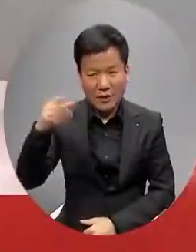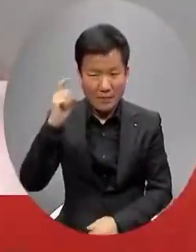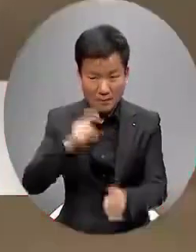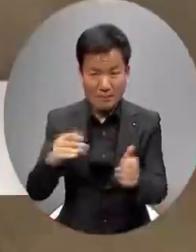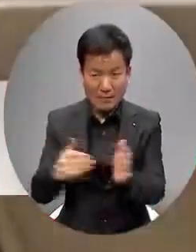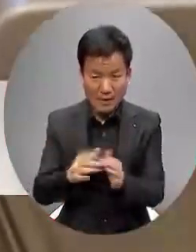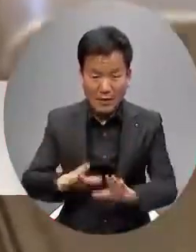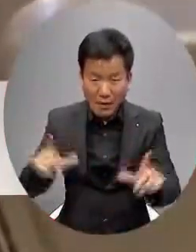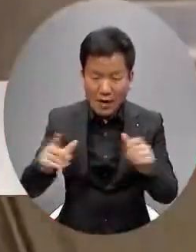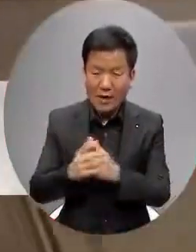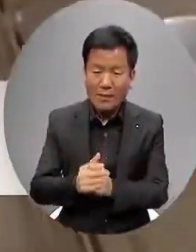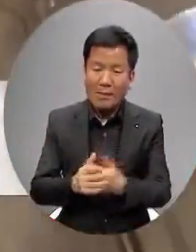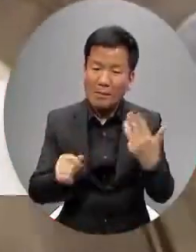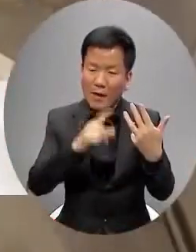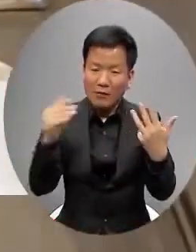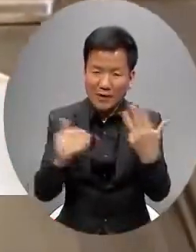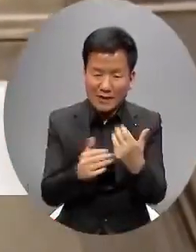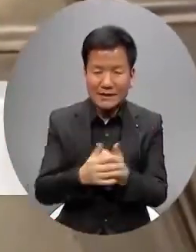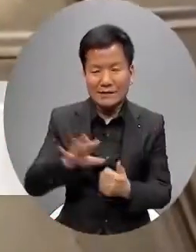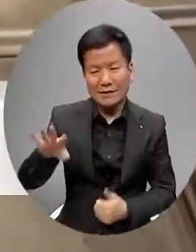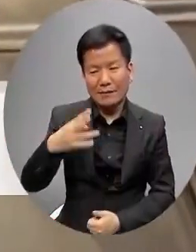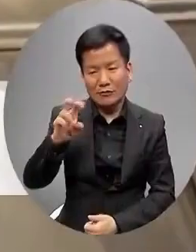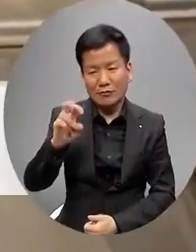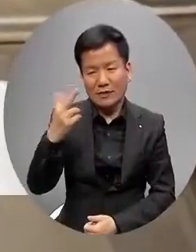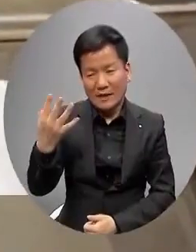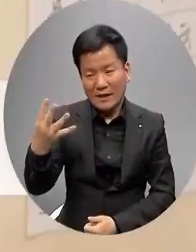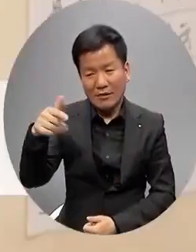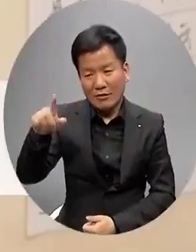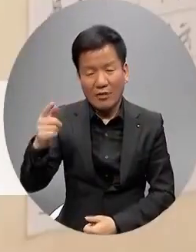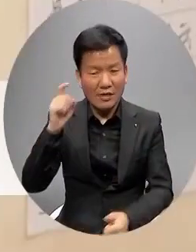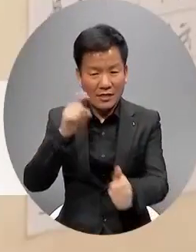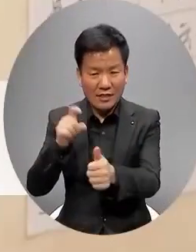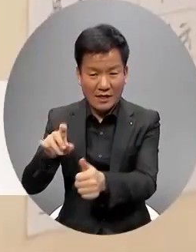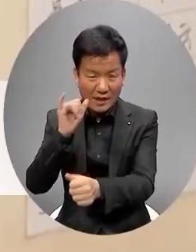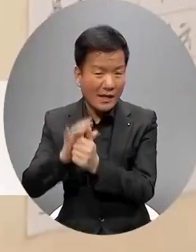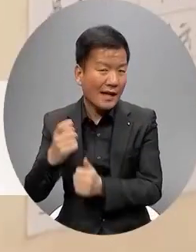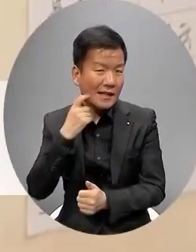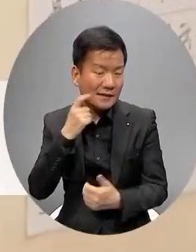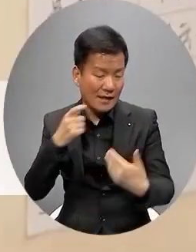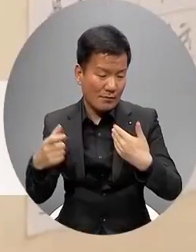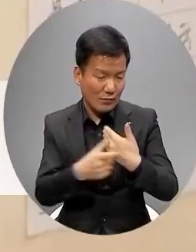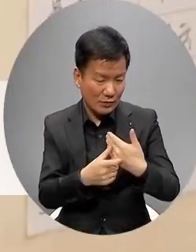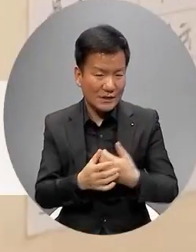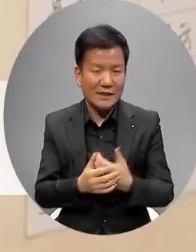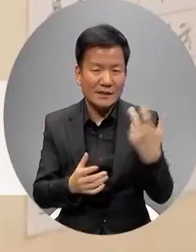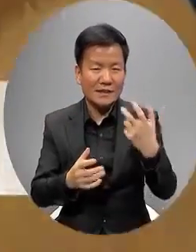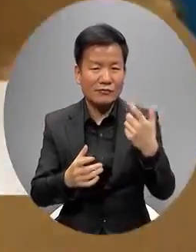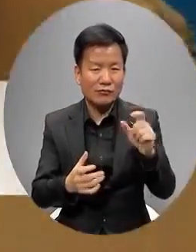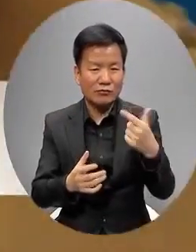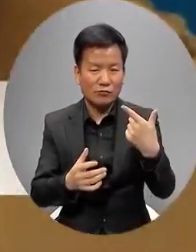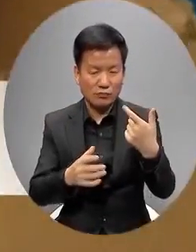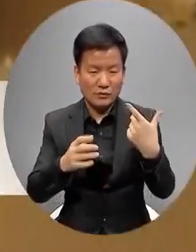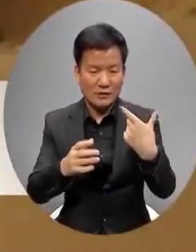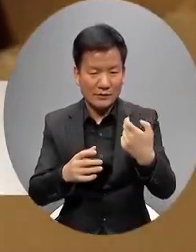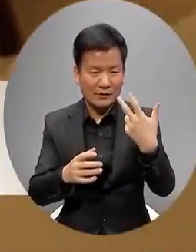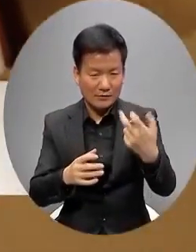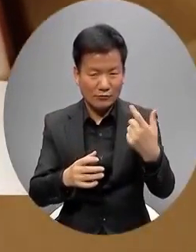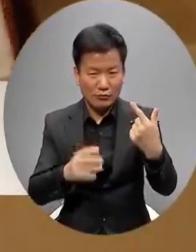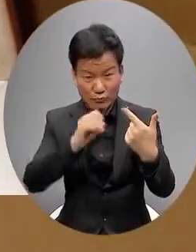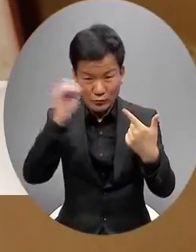올해는 지난 8월까지 44건이 적발됐고 특히 거짓 표시가 전체 76% 를